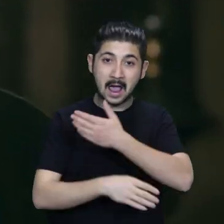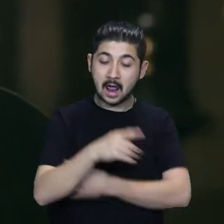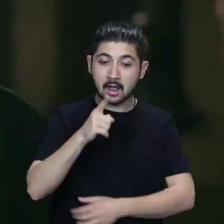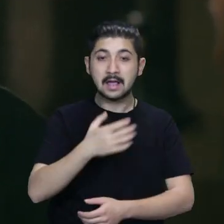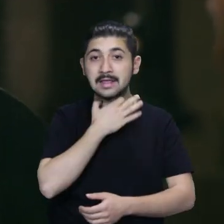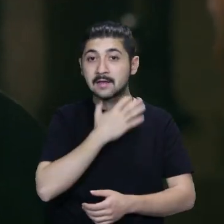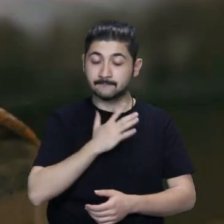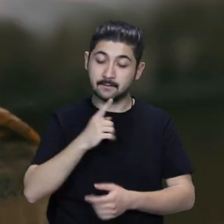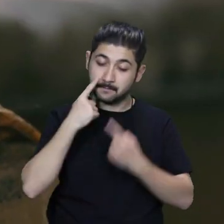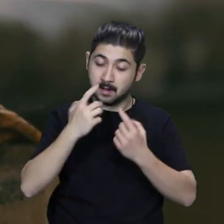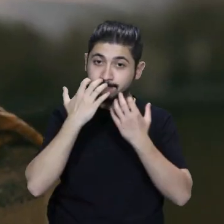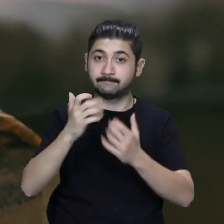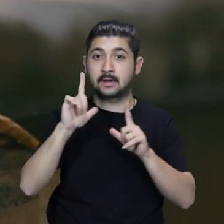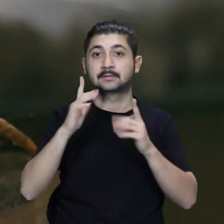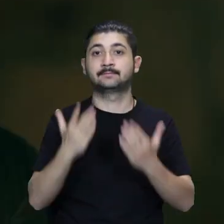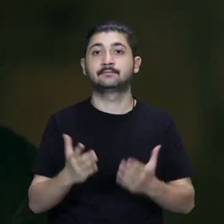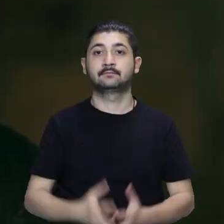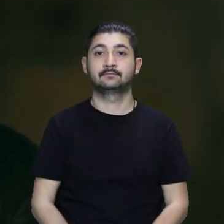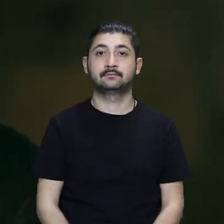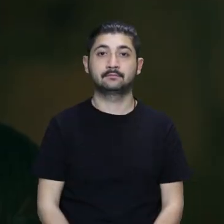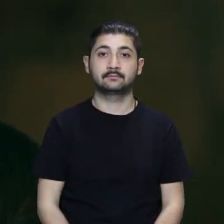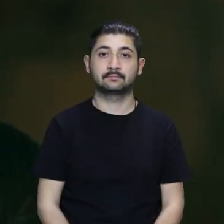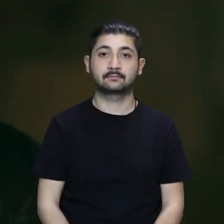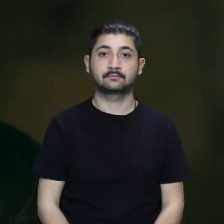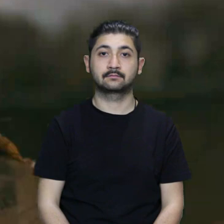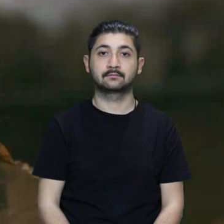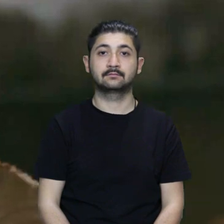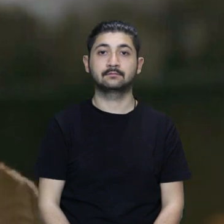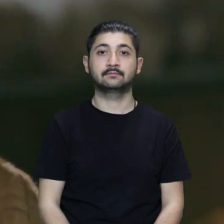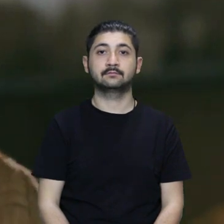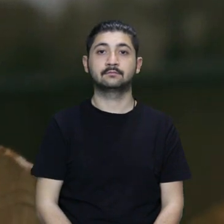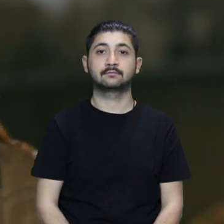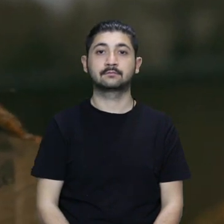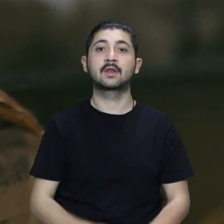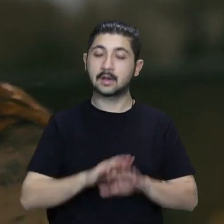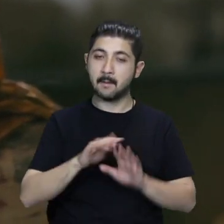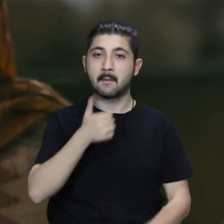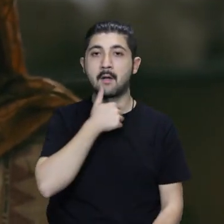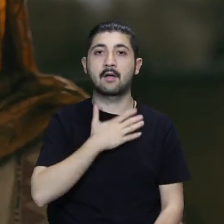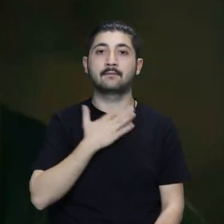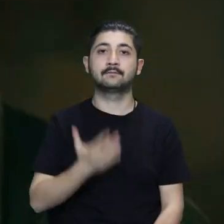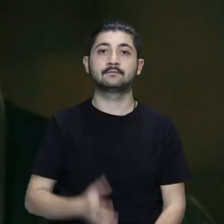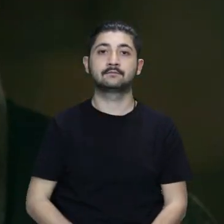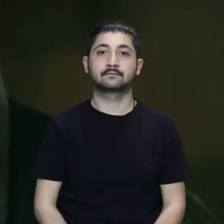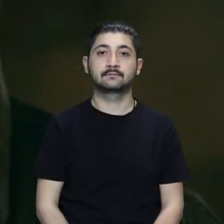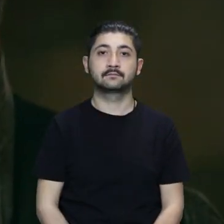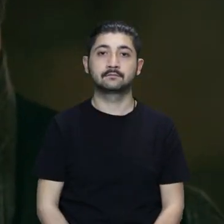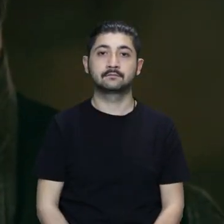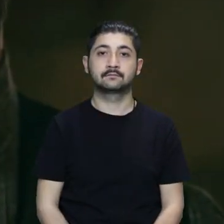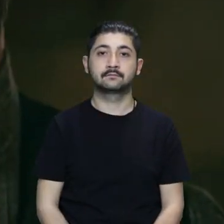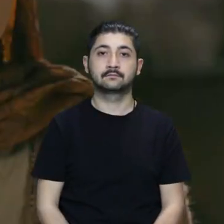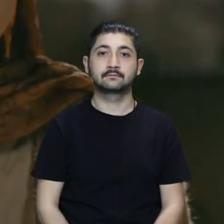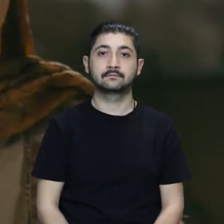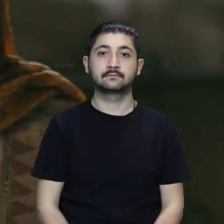Yaralılarımızın ihtiyacı olacak size. Mehmet gözünü Zeynep'ten alamıyor. Tamam baba. Zeynep Mehmet'in tamam işaretiyle